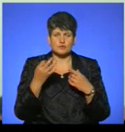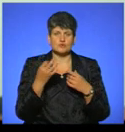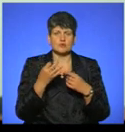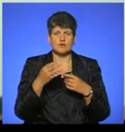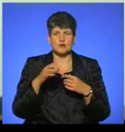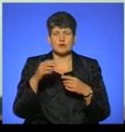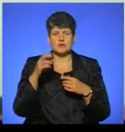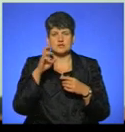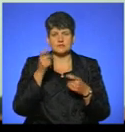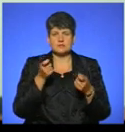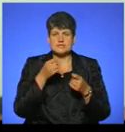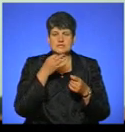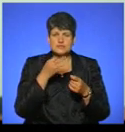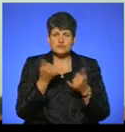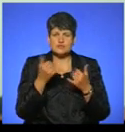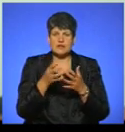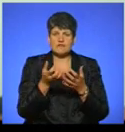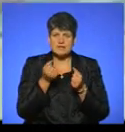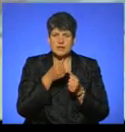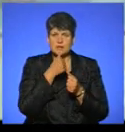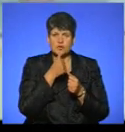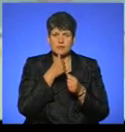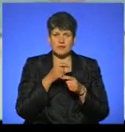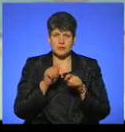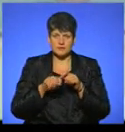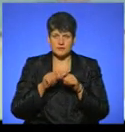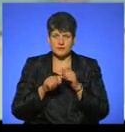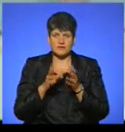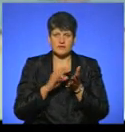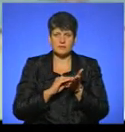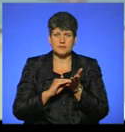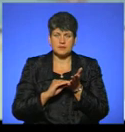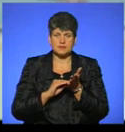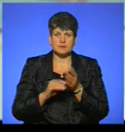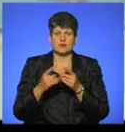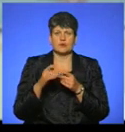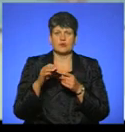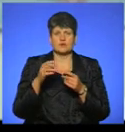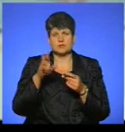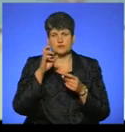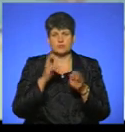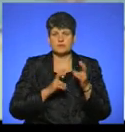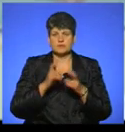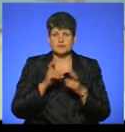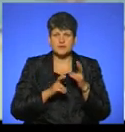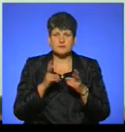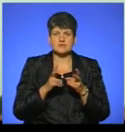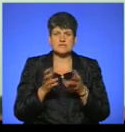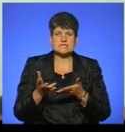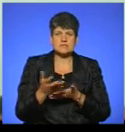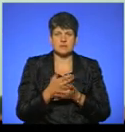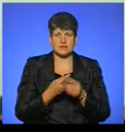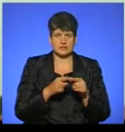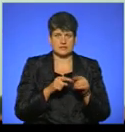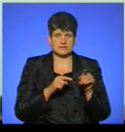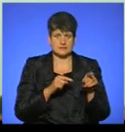повідомив, що сьогодні взяли проби на аналіз речовини і зробили припис комунальному підприємству об'єднання парків локалізувати і зібрати її. Ми